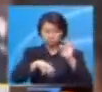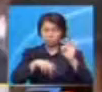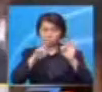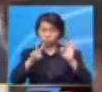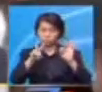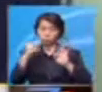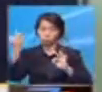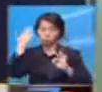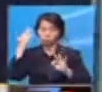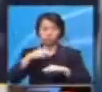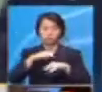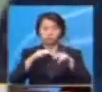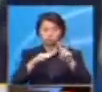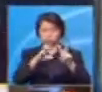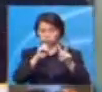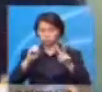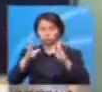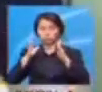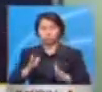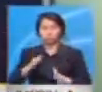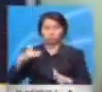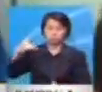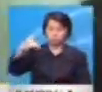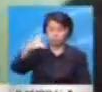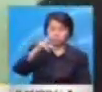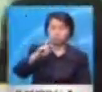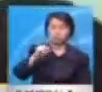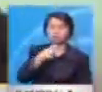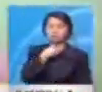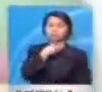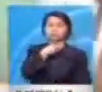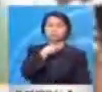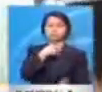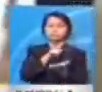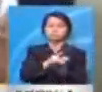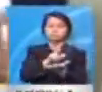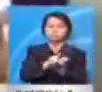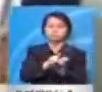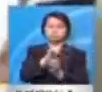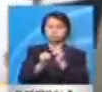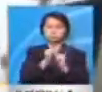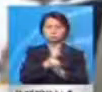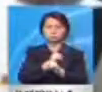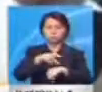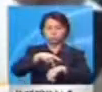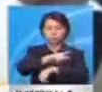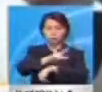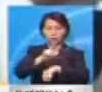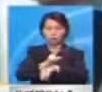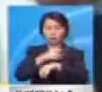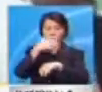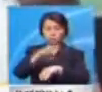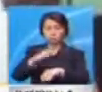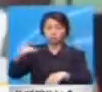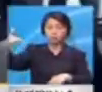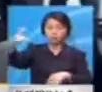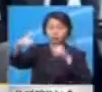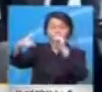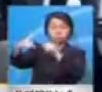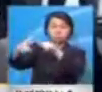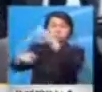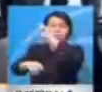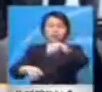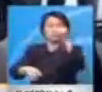Februari lalu lebih 200 penumpang pesawat rayani Air terkandas di lapangan terbang antarabangsa Langkawi selepas penerbangan mereka